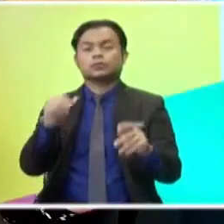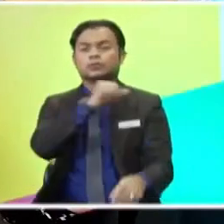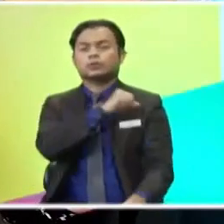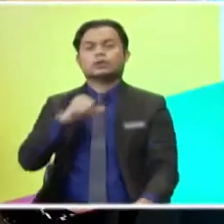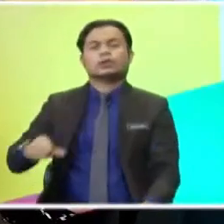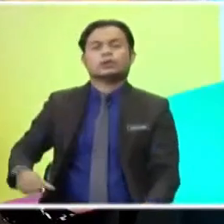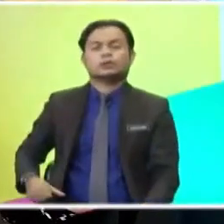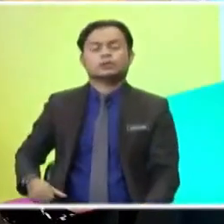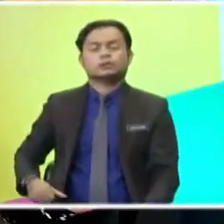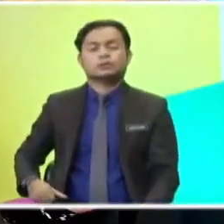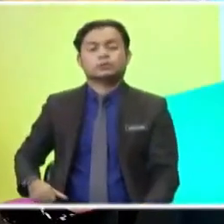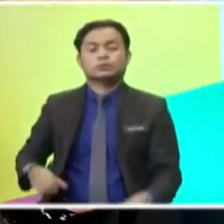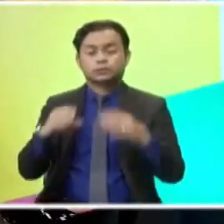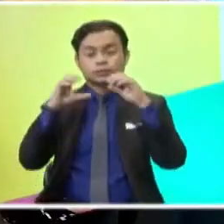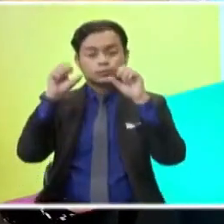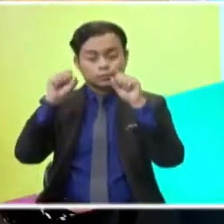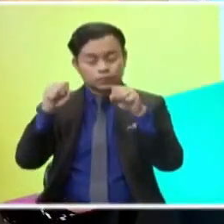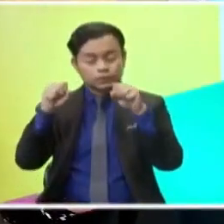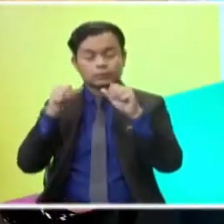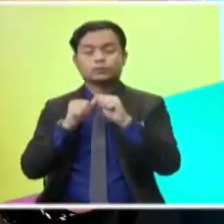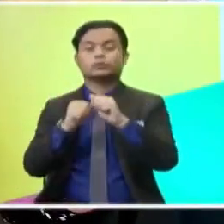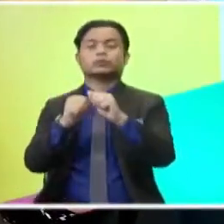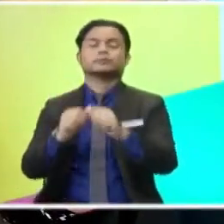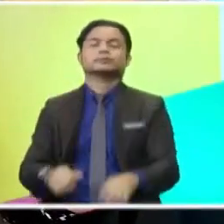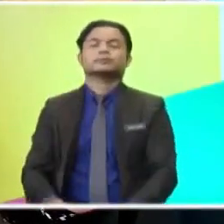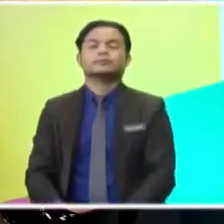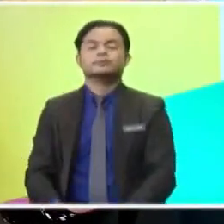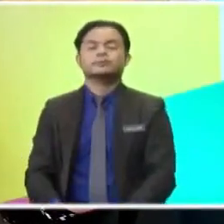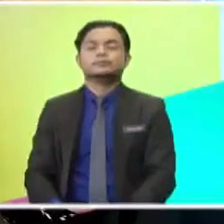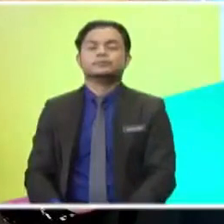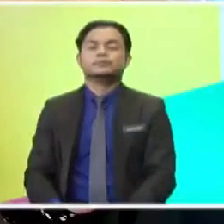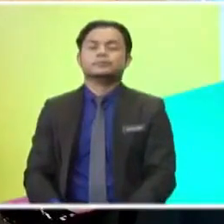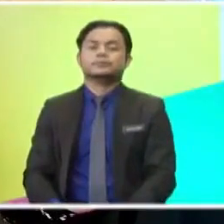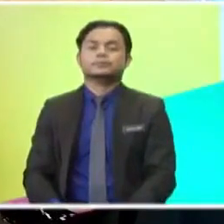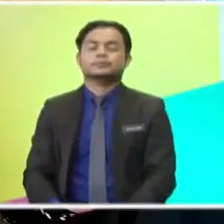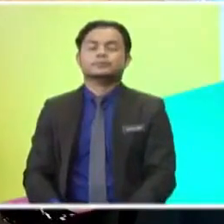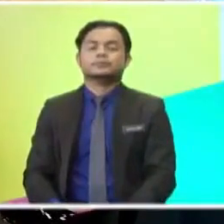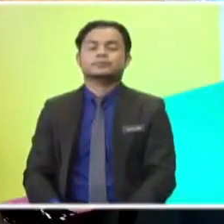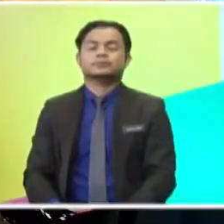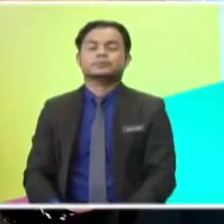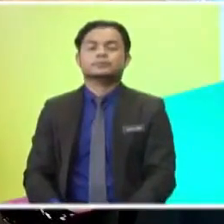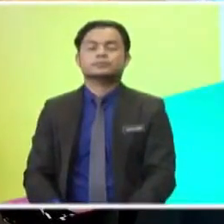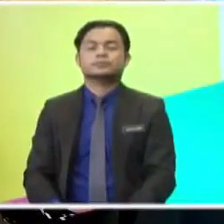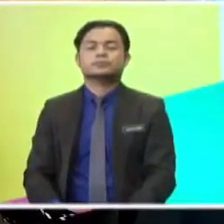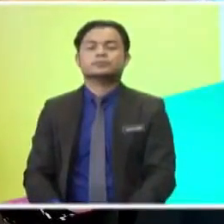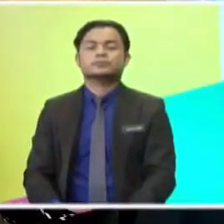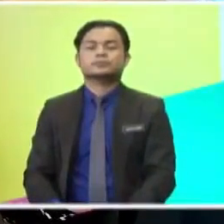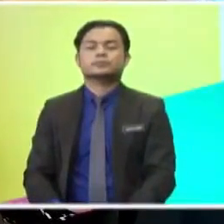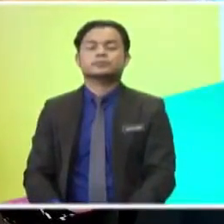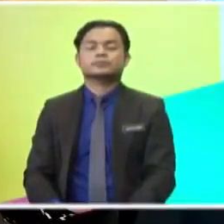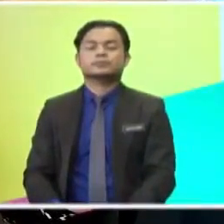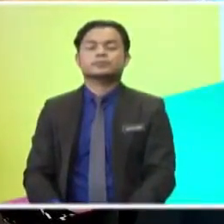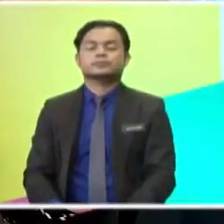ya, dalam perundangan? Kak Yu tahu tak? Kak Yu kena dengar dulu penjelasan dari Cikgu. Kalau macam tadi tu, yang macam klik video yang pertama